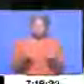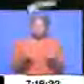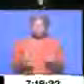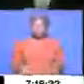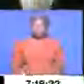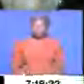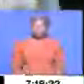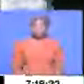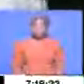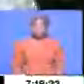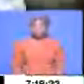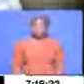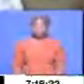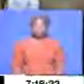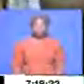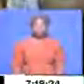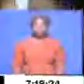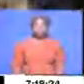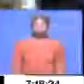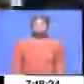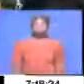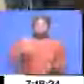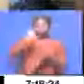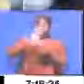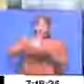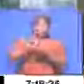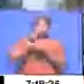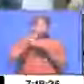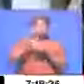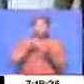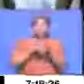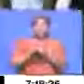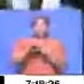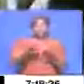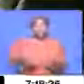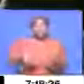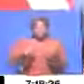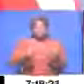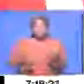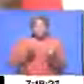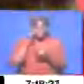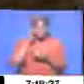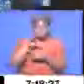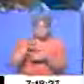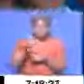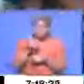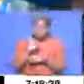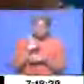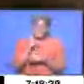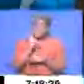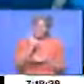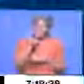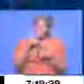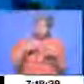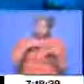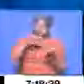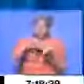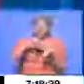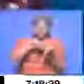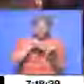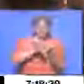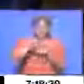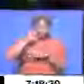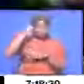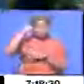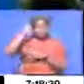Na hatimaye, viongozi wa kanisa katika kaunti ndogo ya Likoni, kaunti ya Mombasa, wametoa wito kwa wagombeaji wa viti vya kisiasa kuhimiza